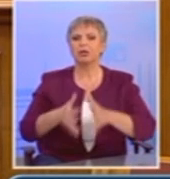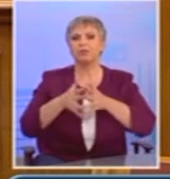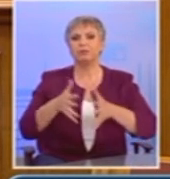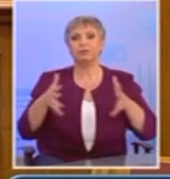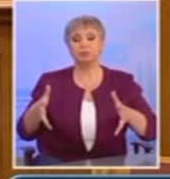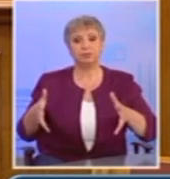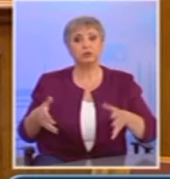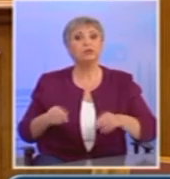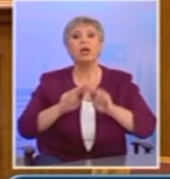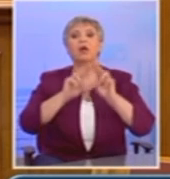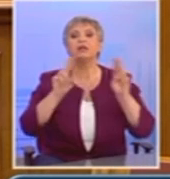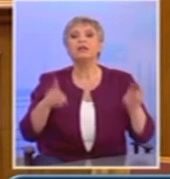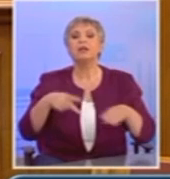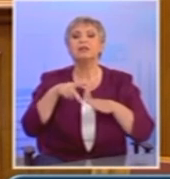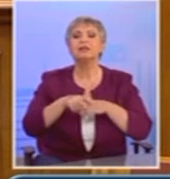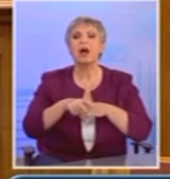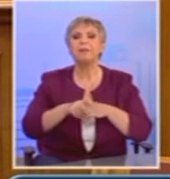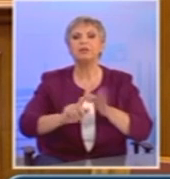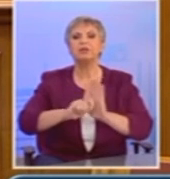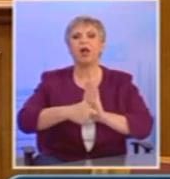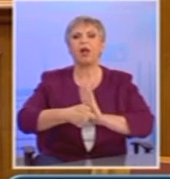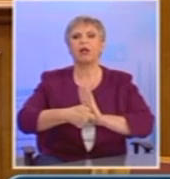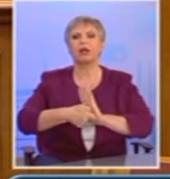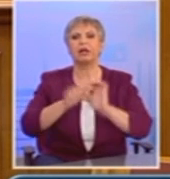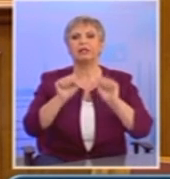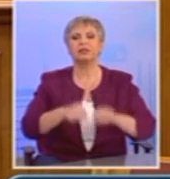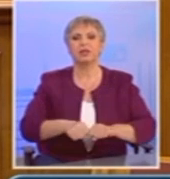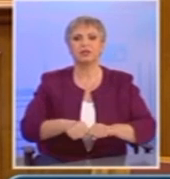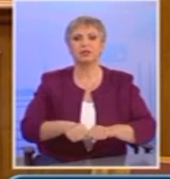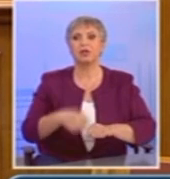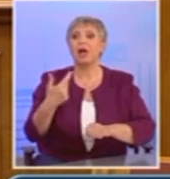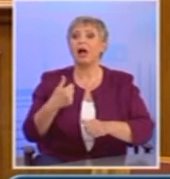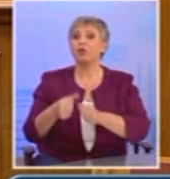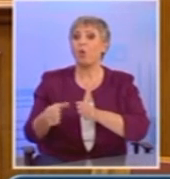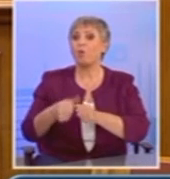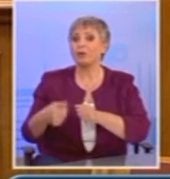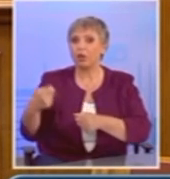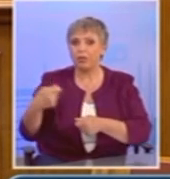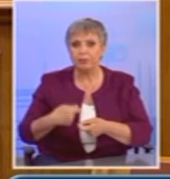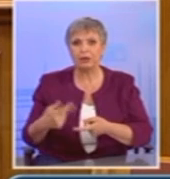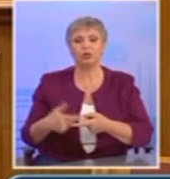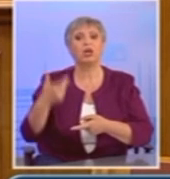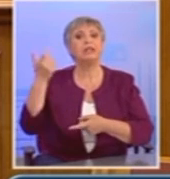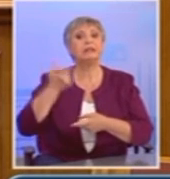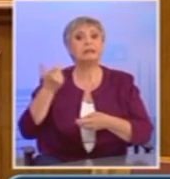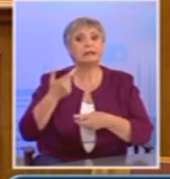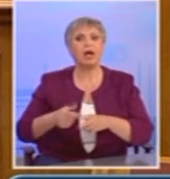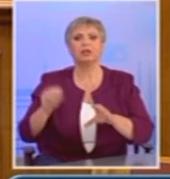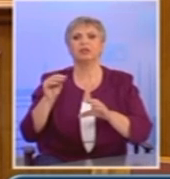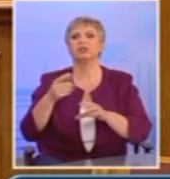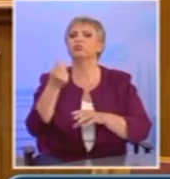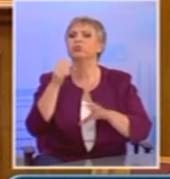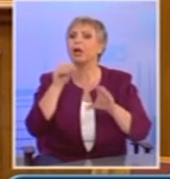κλειστές. Καμία εγγύηση δεν υπάρχει για μισθούς, συντάξεις, καταθέσεις.